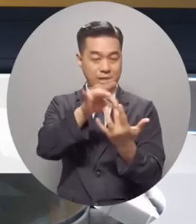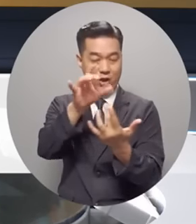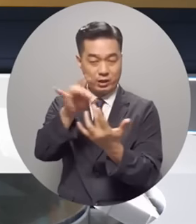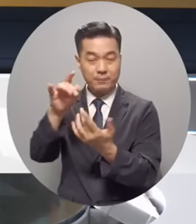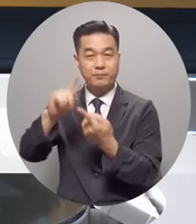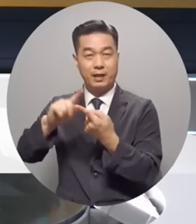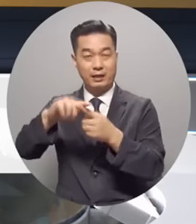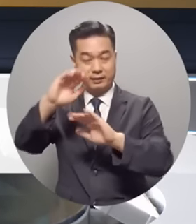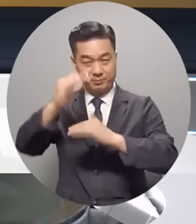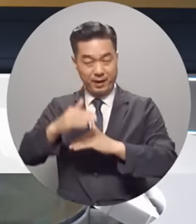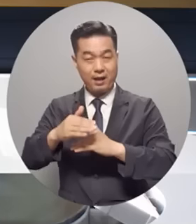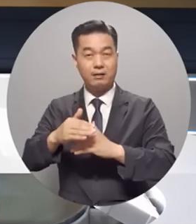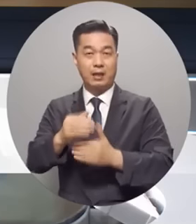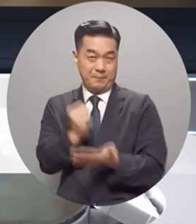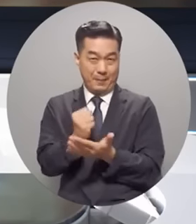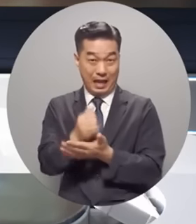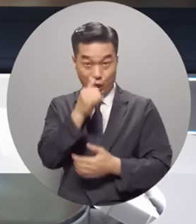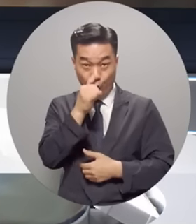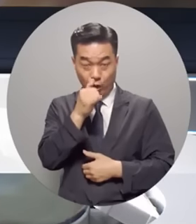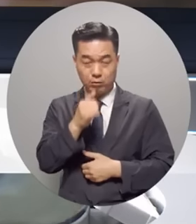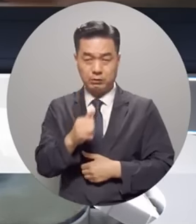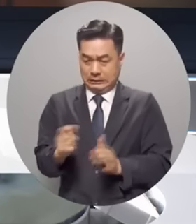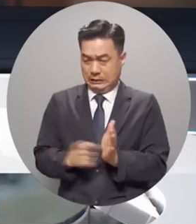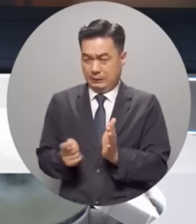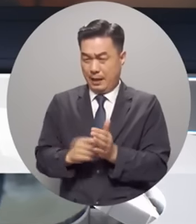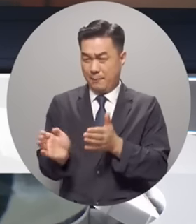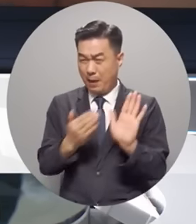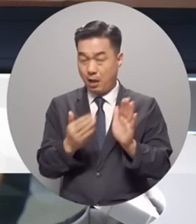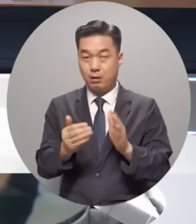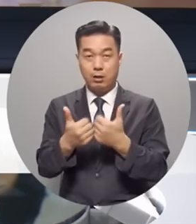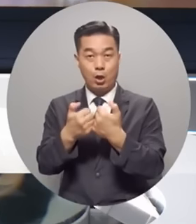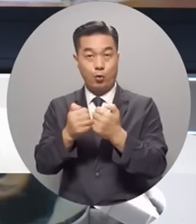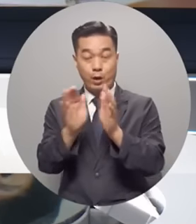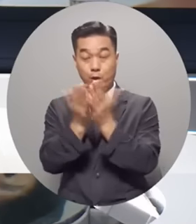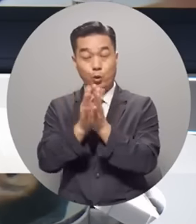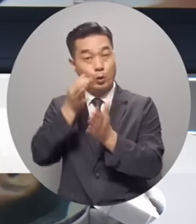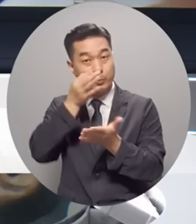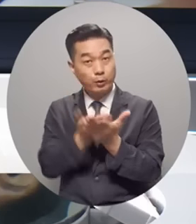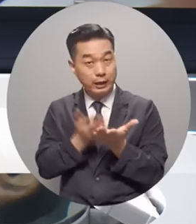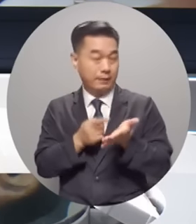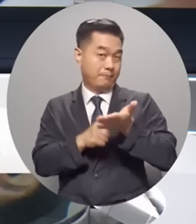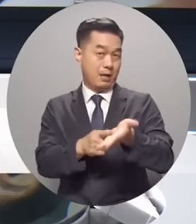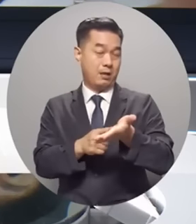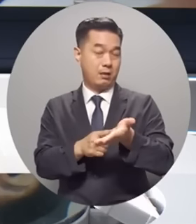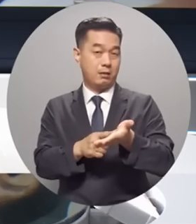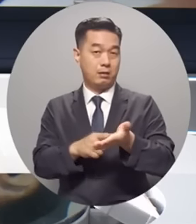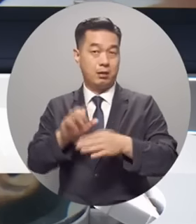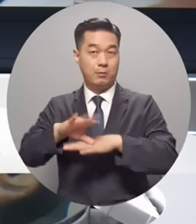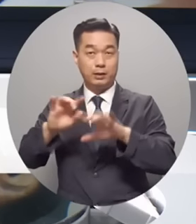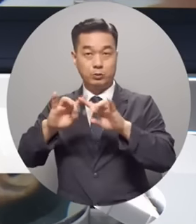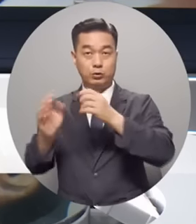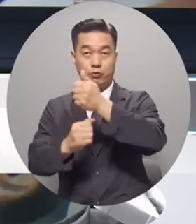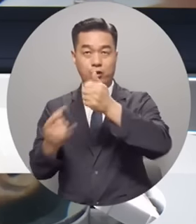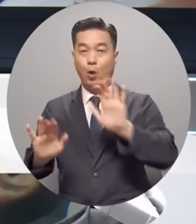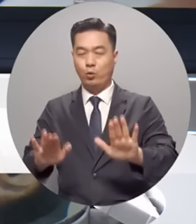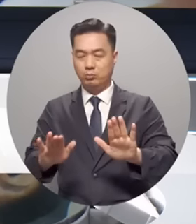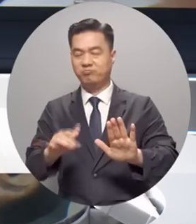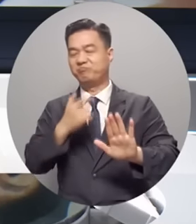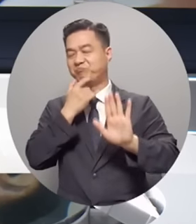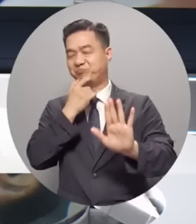이어졌습니다. 졸속 심사였다며 회의록을 공개하라는 야당의 요구에 방통위는 오늘도 응하지